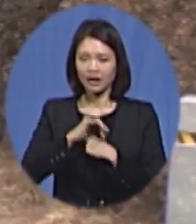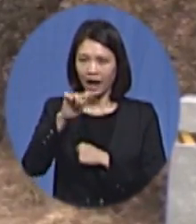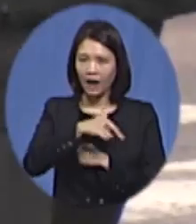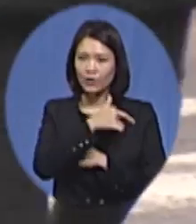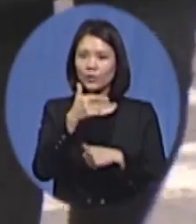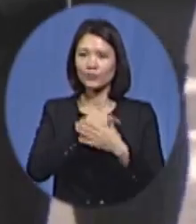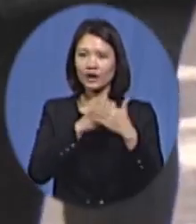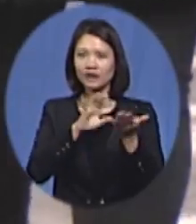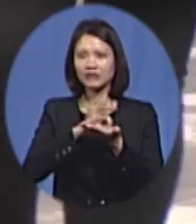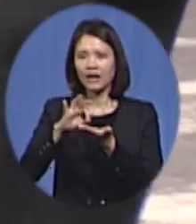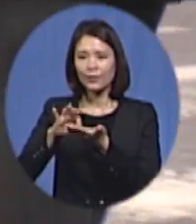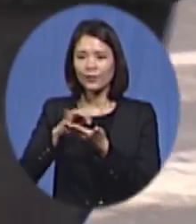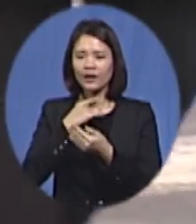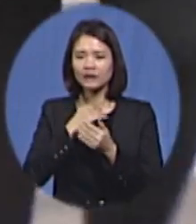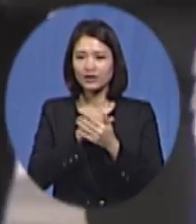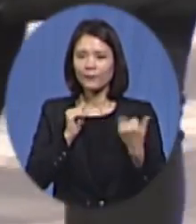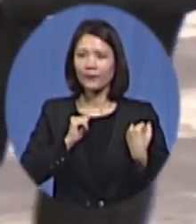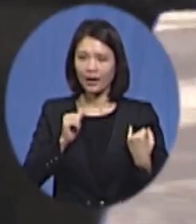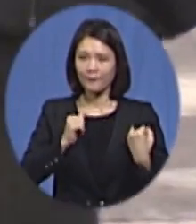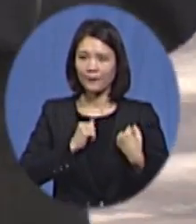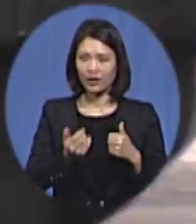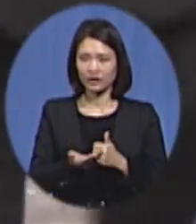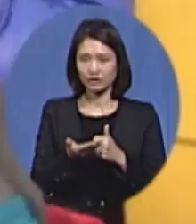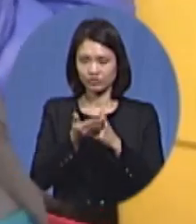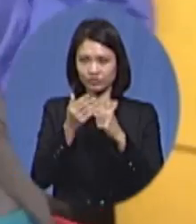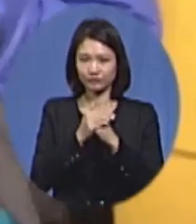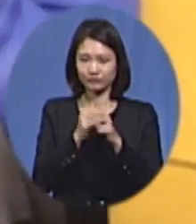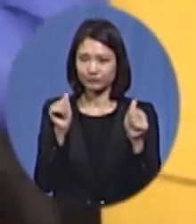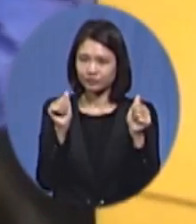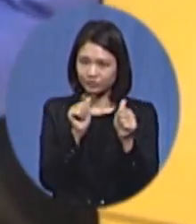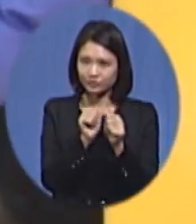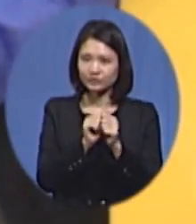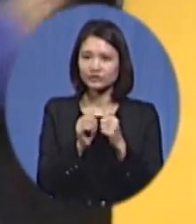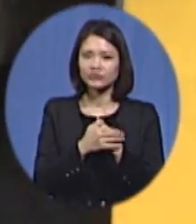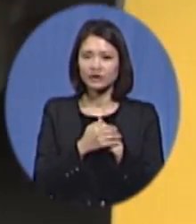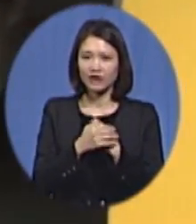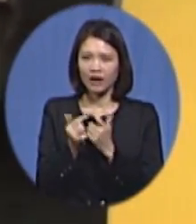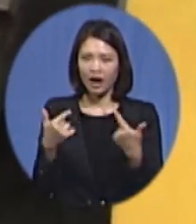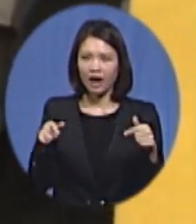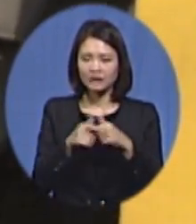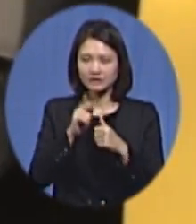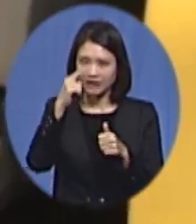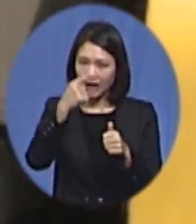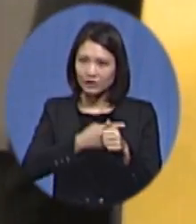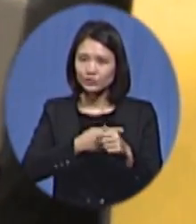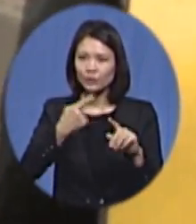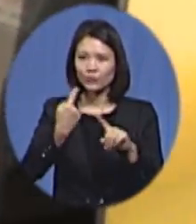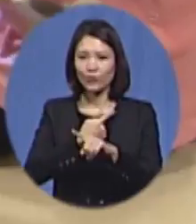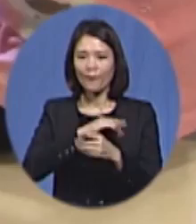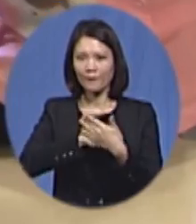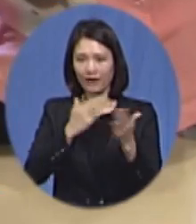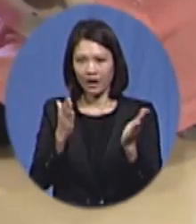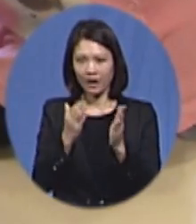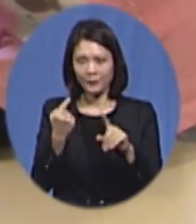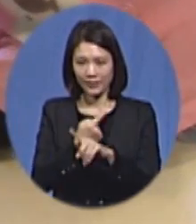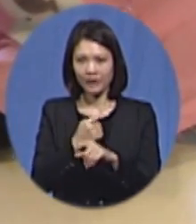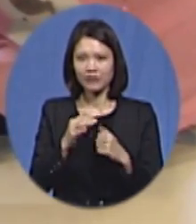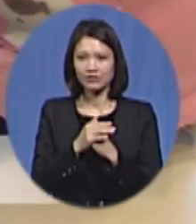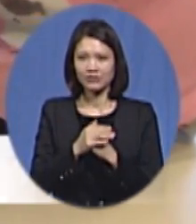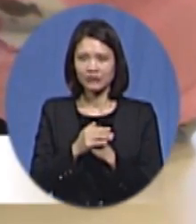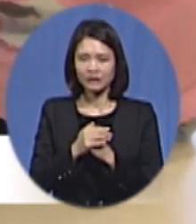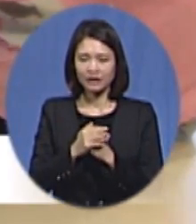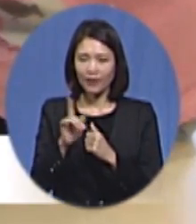종일반을 이용하던 맞벌이 부부도 육아휴직에 들어가면 맞춤반으로 자동 전환될 전망입니다.